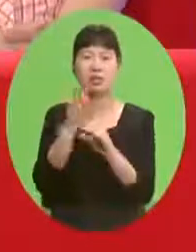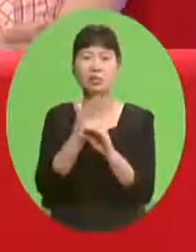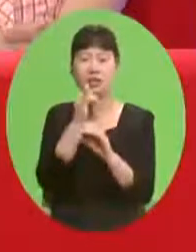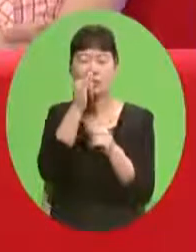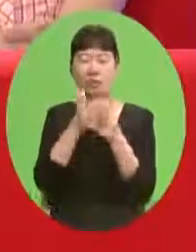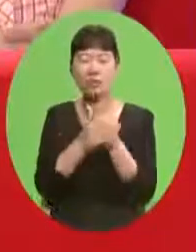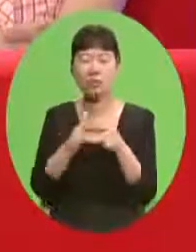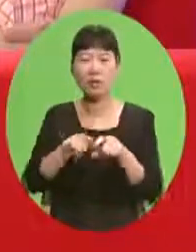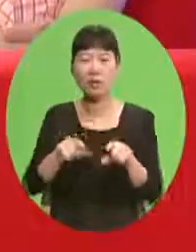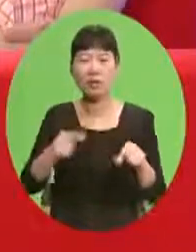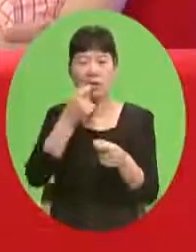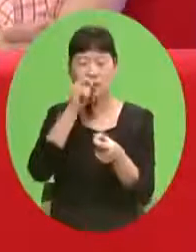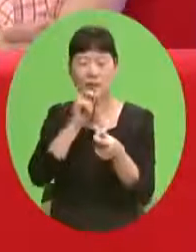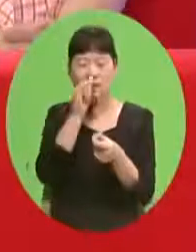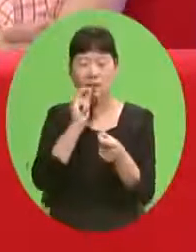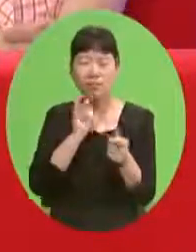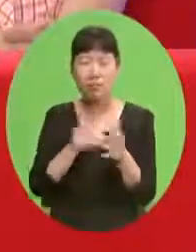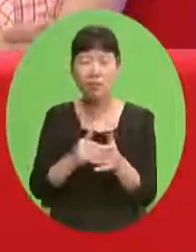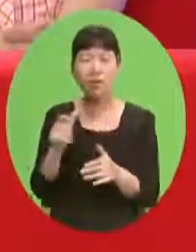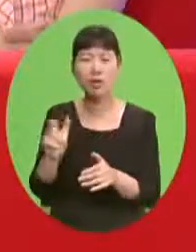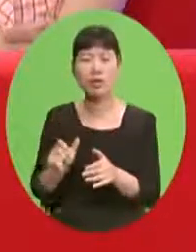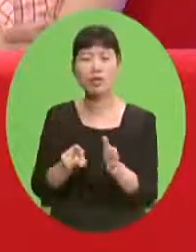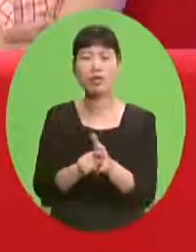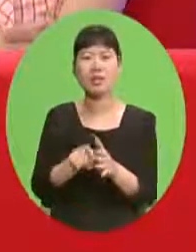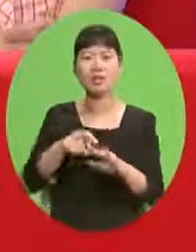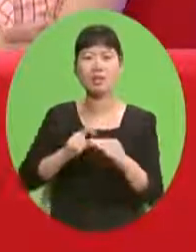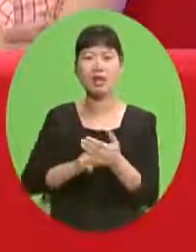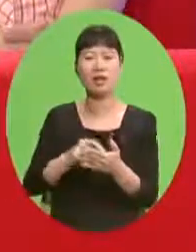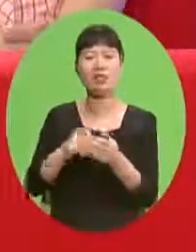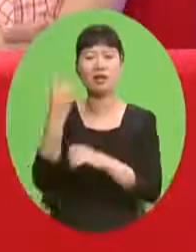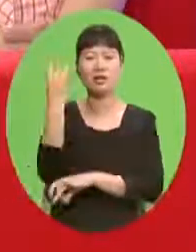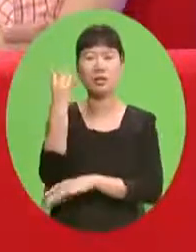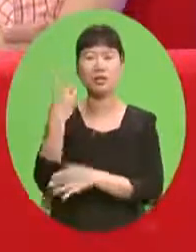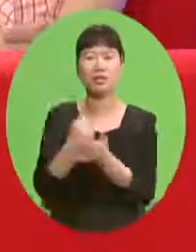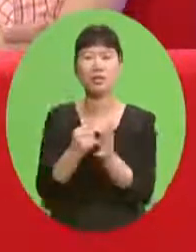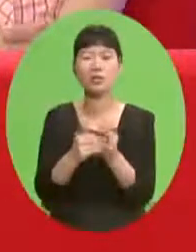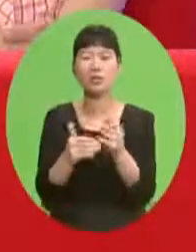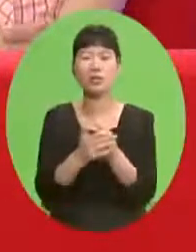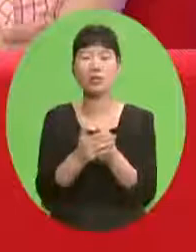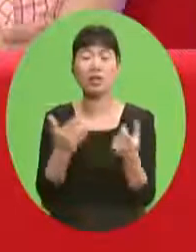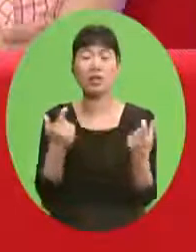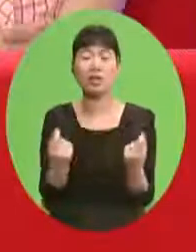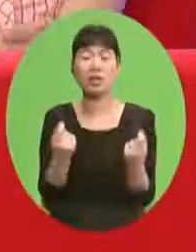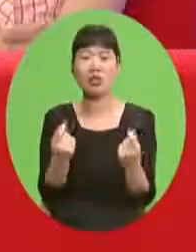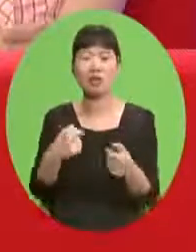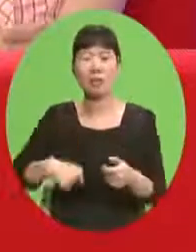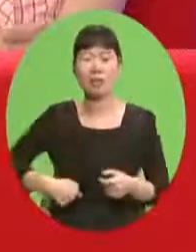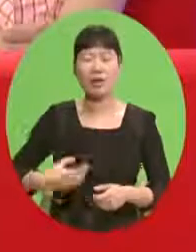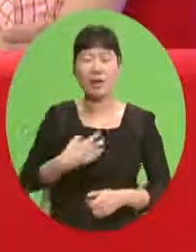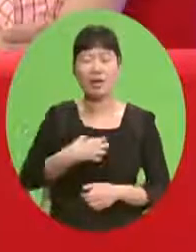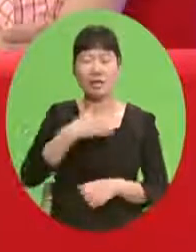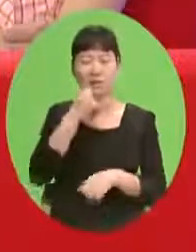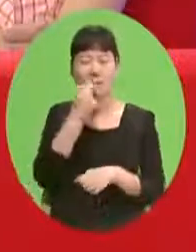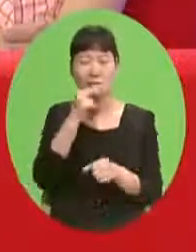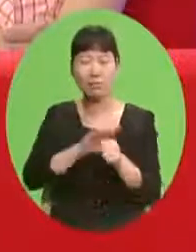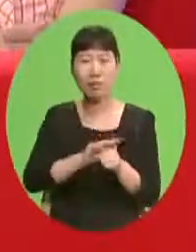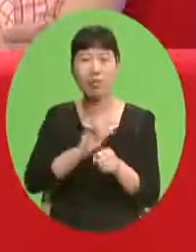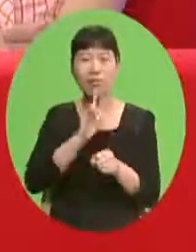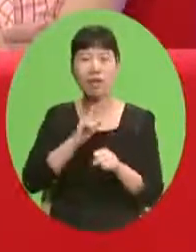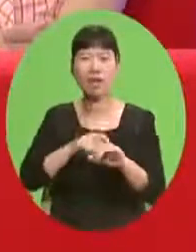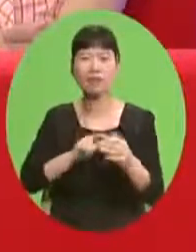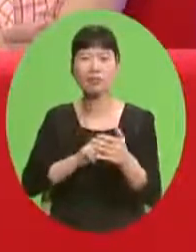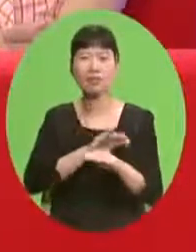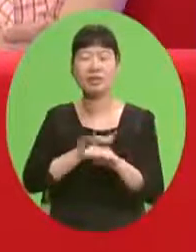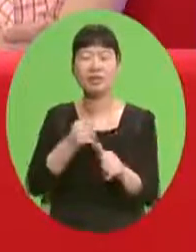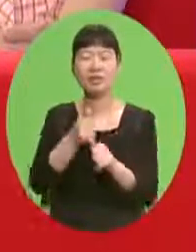이 평소에 친하고 든든한 신뢰감을 바탕으로 해서 이런 그 속상함, 억울함을 잘 극복해